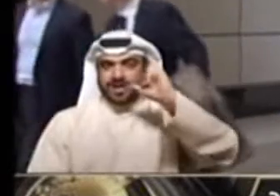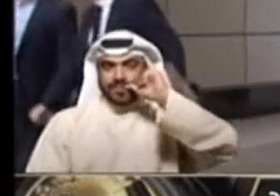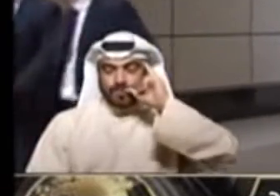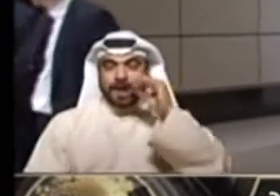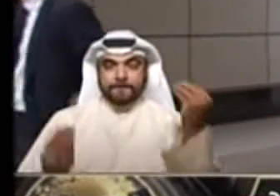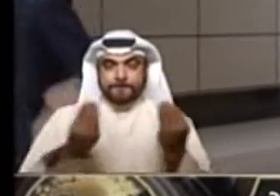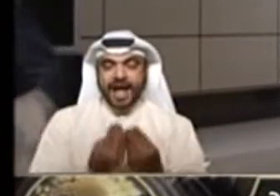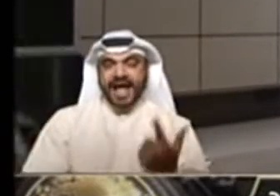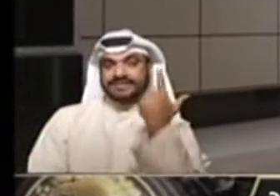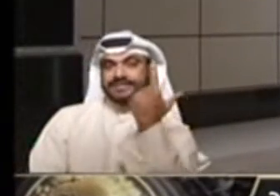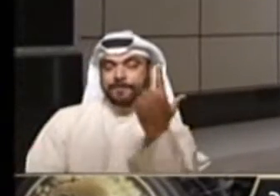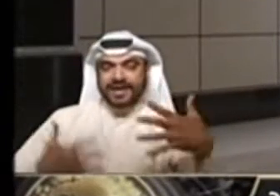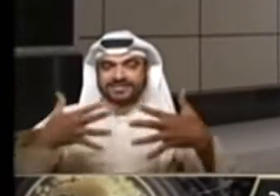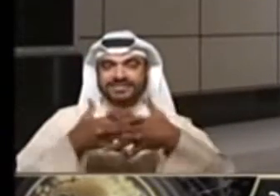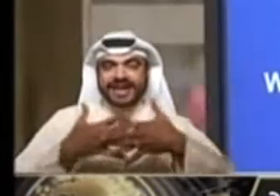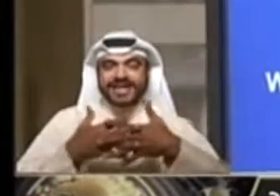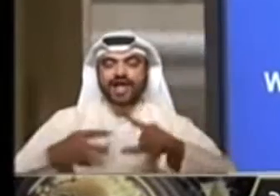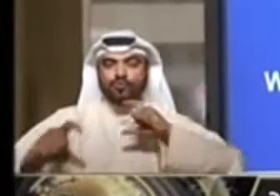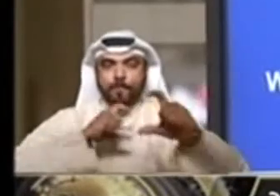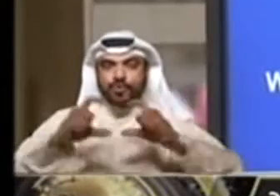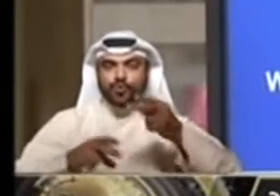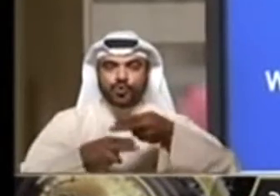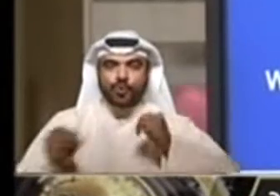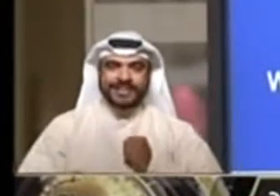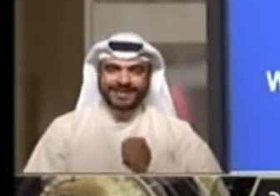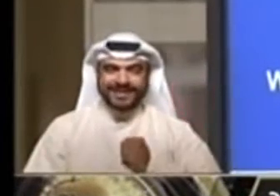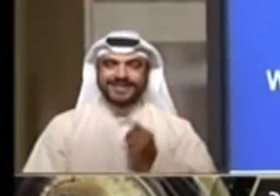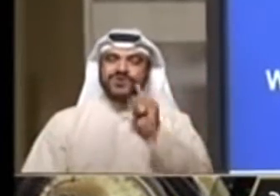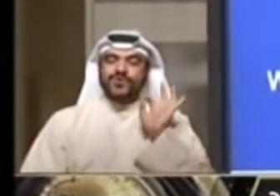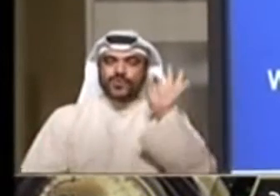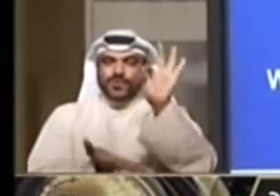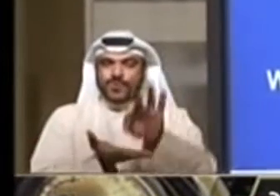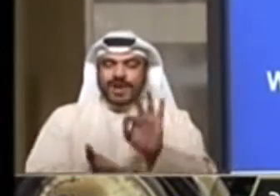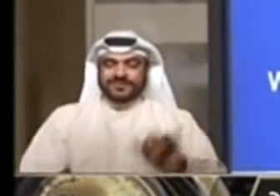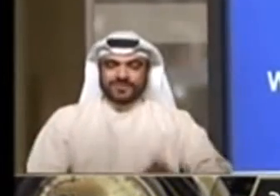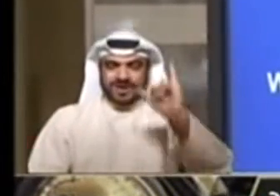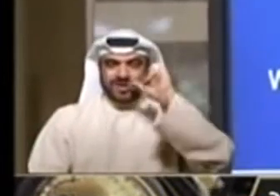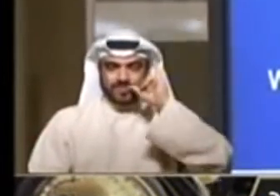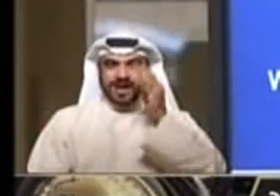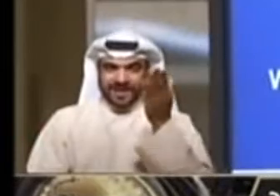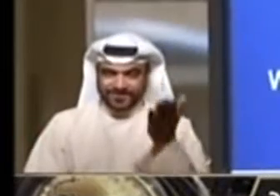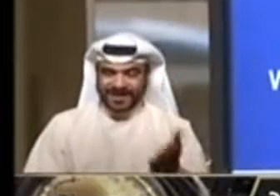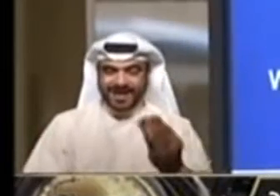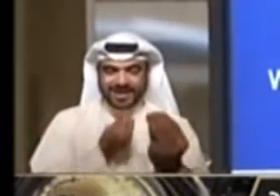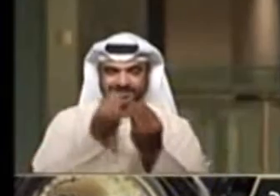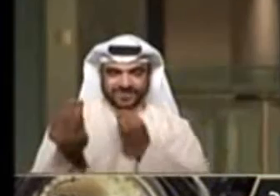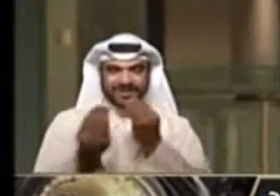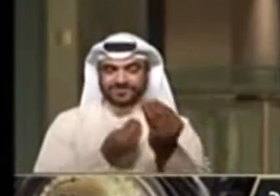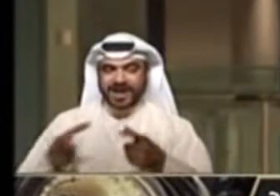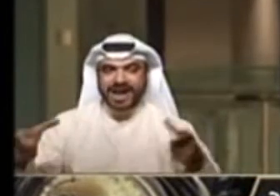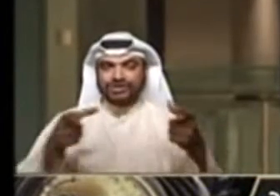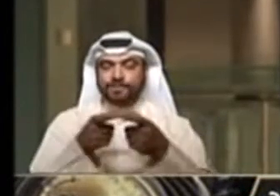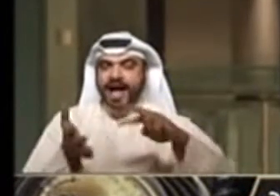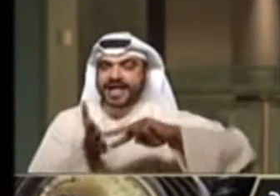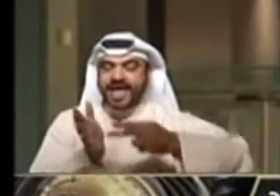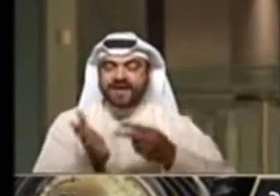شركات وبنوك كويتية أكثر من 60 اجتماعا مع ممثلي أكبر المؤسسات الاستثمارية في المملكة المتحدة المهتمة